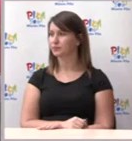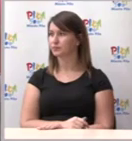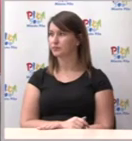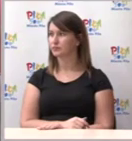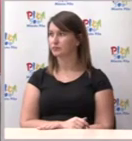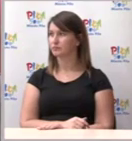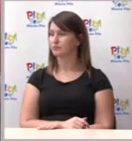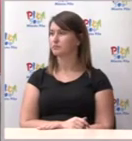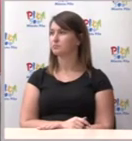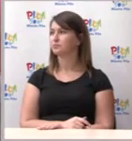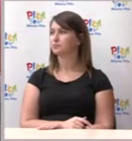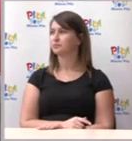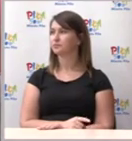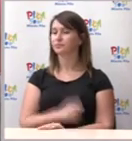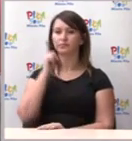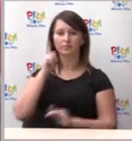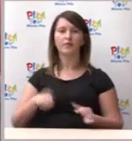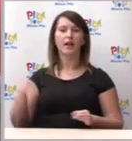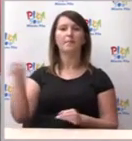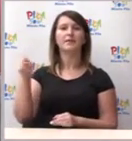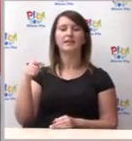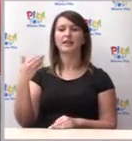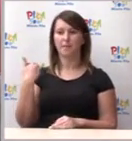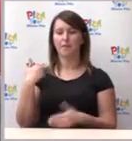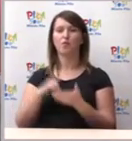nowatorstwo. Pan prezydent uczestniczył w konferencji